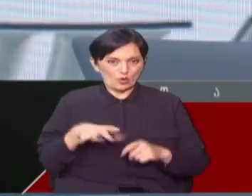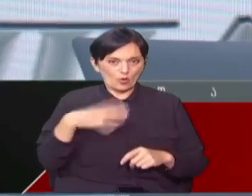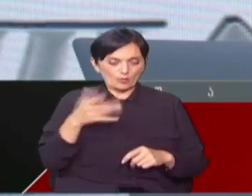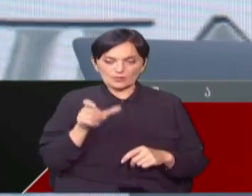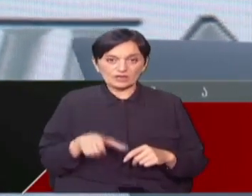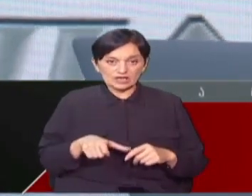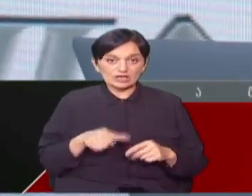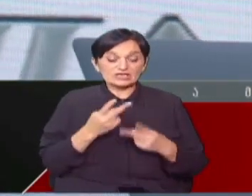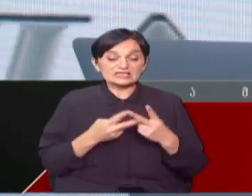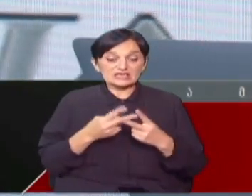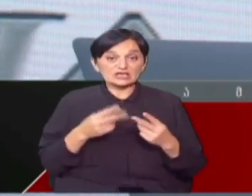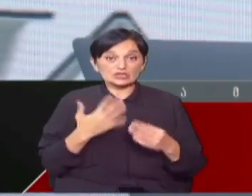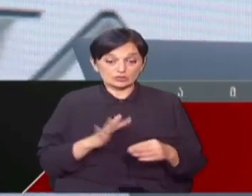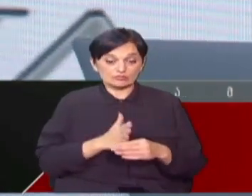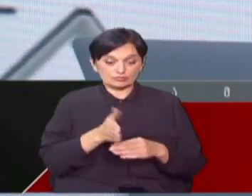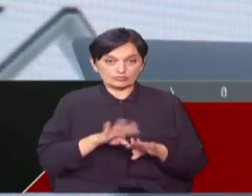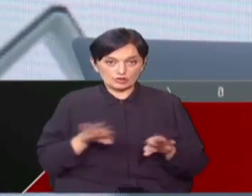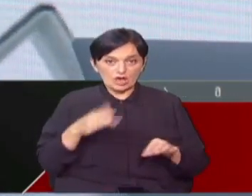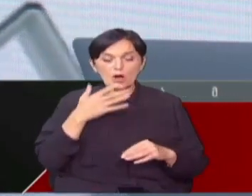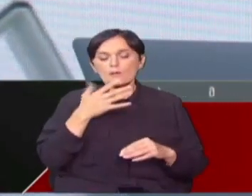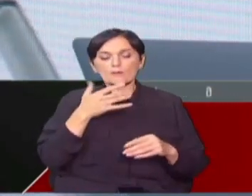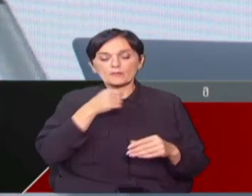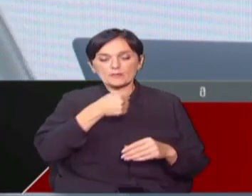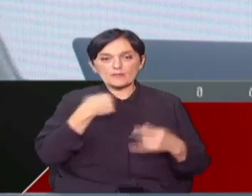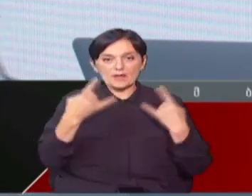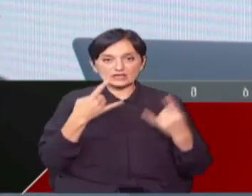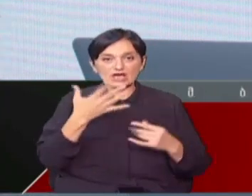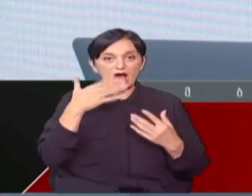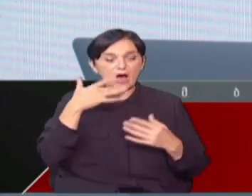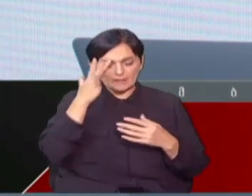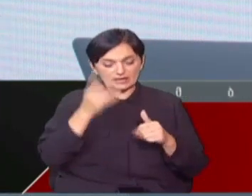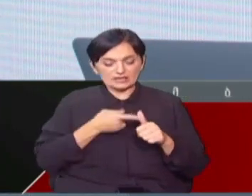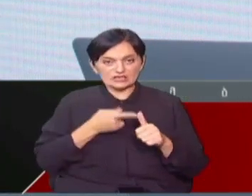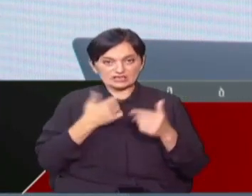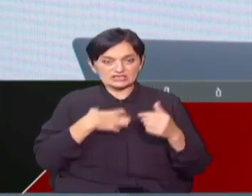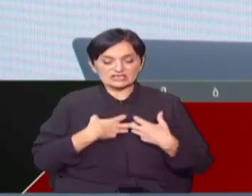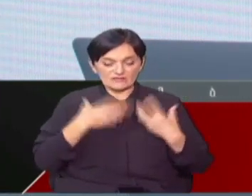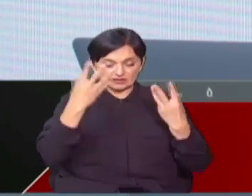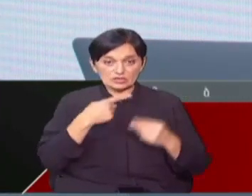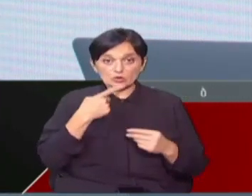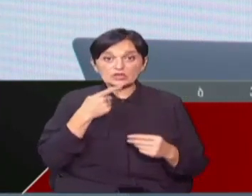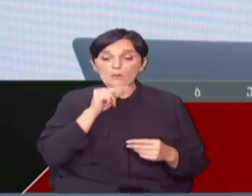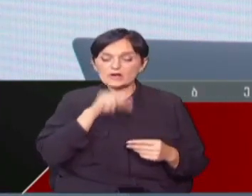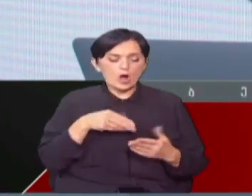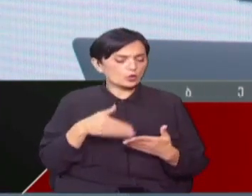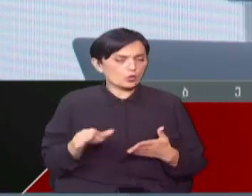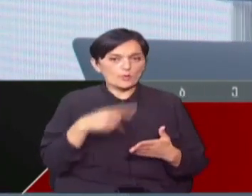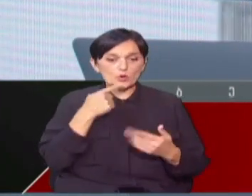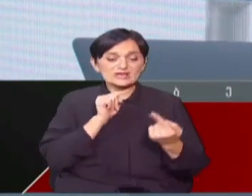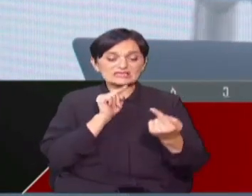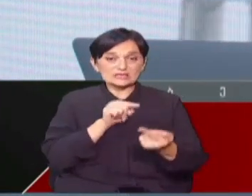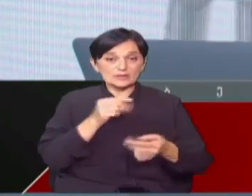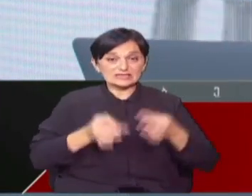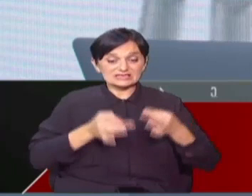ციხიდან გამოსვლის შემდეგ ტრამპმა მედიასთან მომხდარს ამერიკისთვის სევდიანი დღე უწოდა. ის ბრალს უარყოფს და აცხადებს, რომ მის წინააღმდეგ